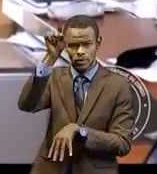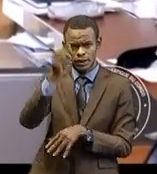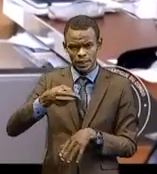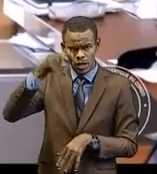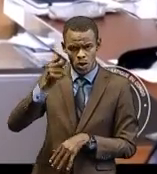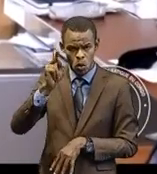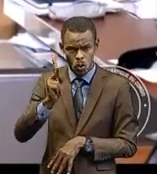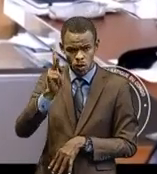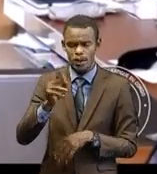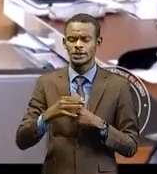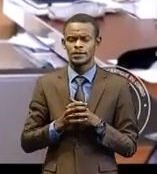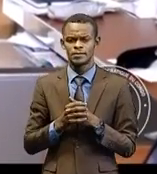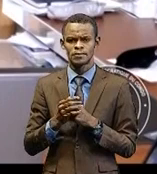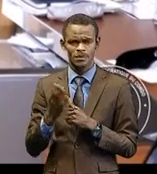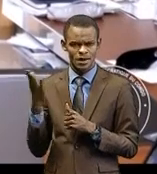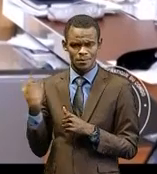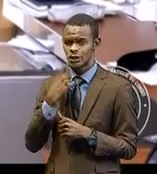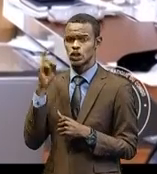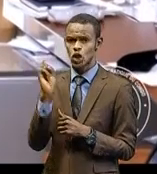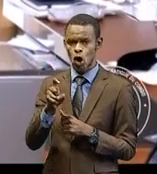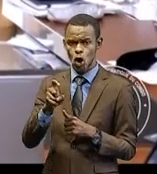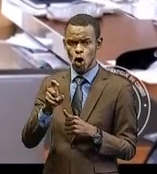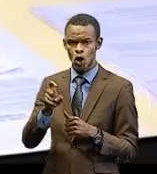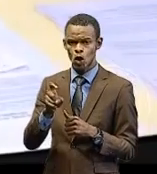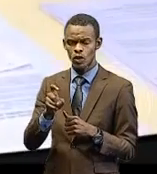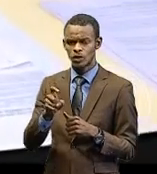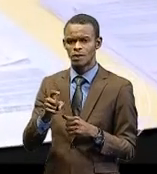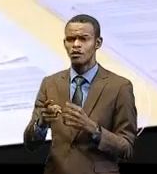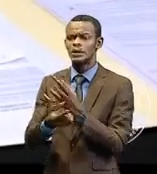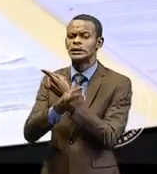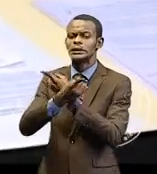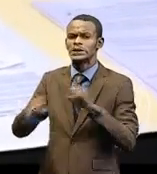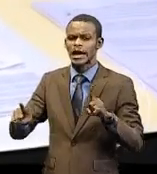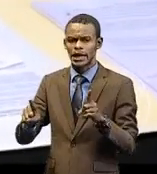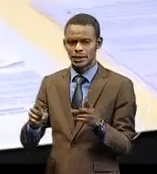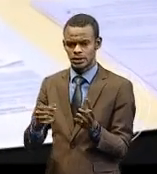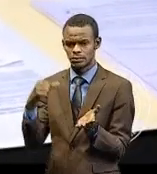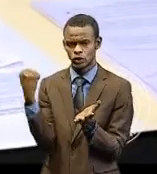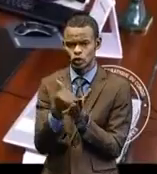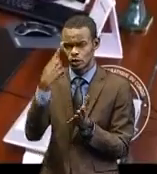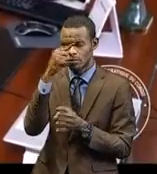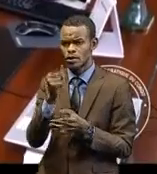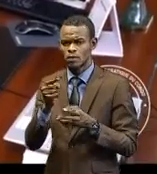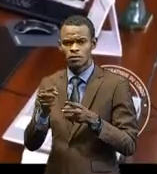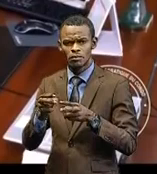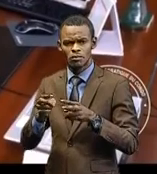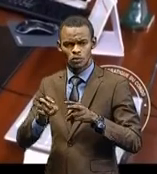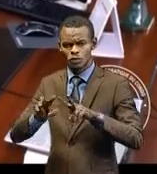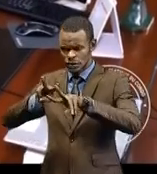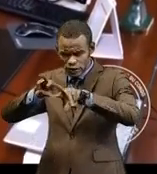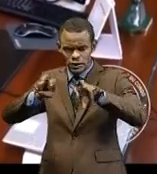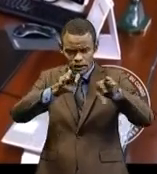du moratoire en cours en matière d'octroi de titres d'exploitation forestière, la prise d'un arrêté